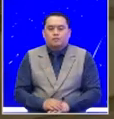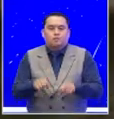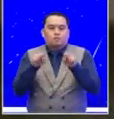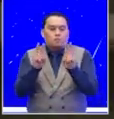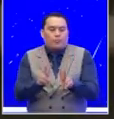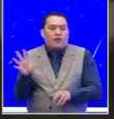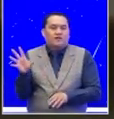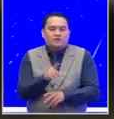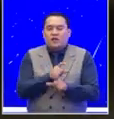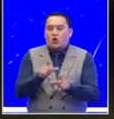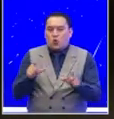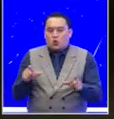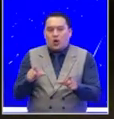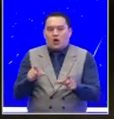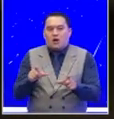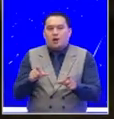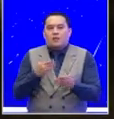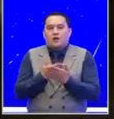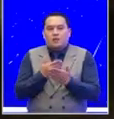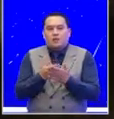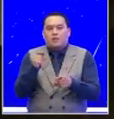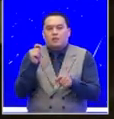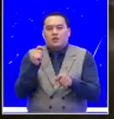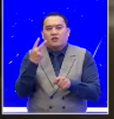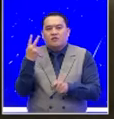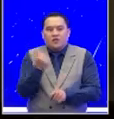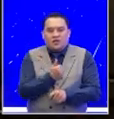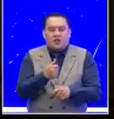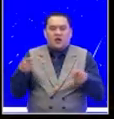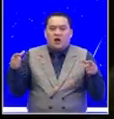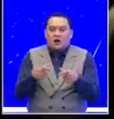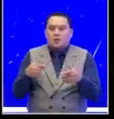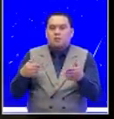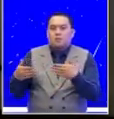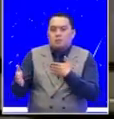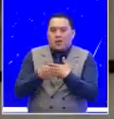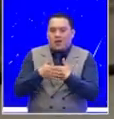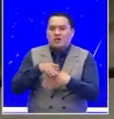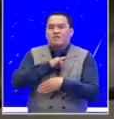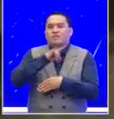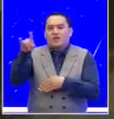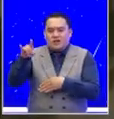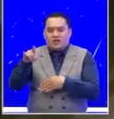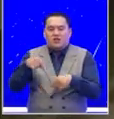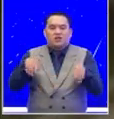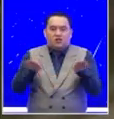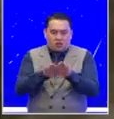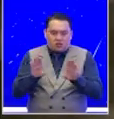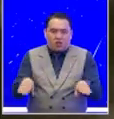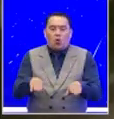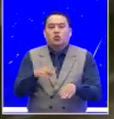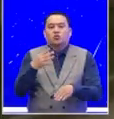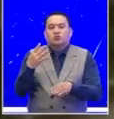специалистов, все пассажиры этого рейса предварительно провели 2 недели в карантине перед вылетом. И по прибытию домой также пробудут